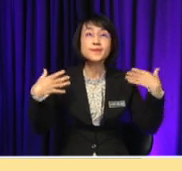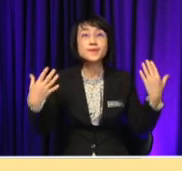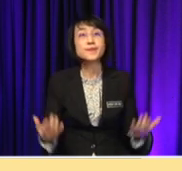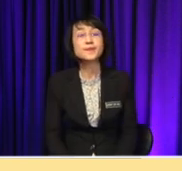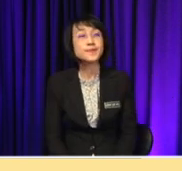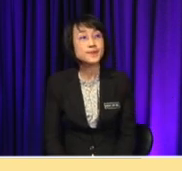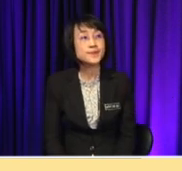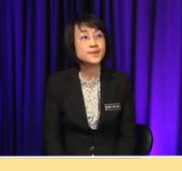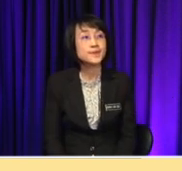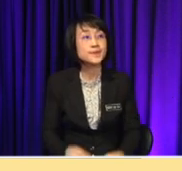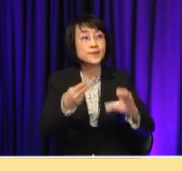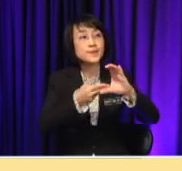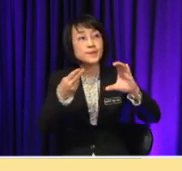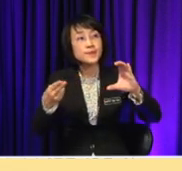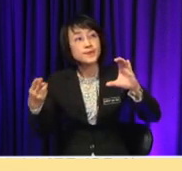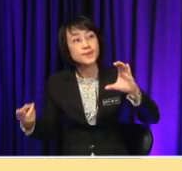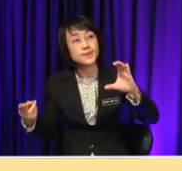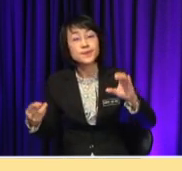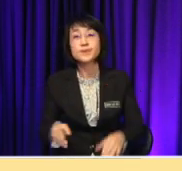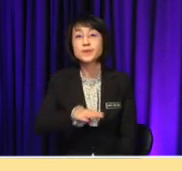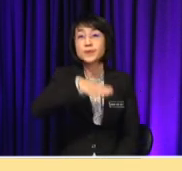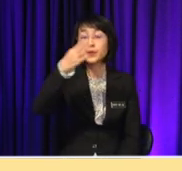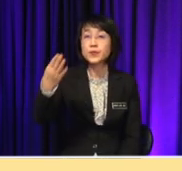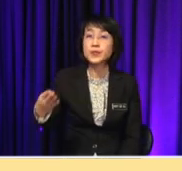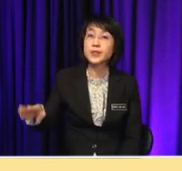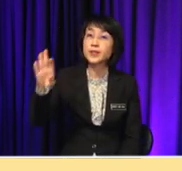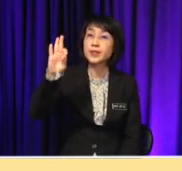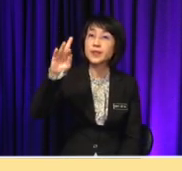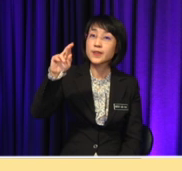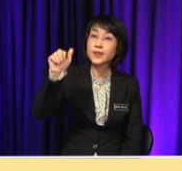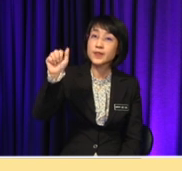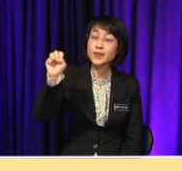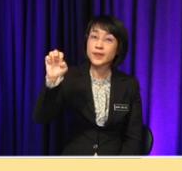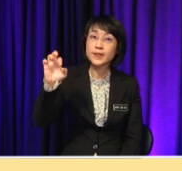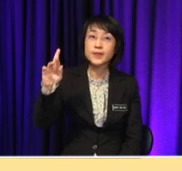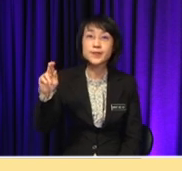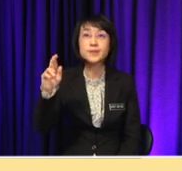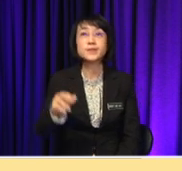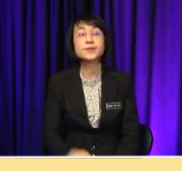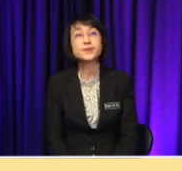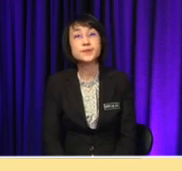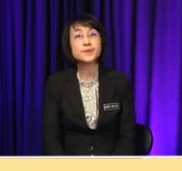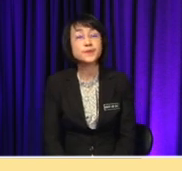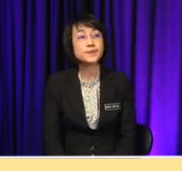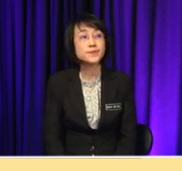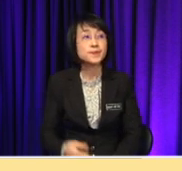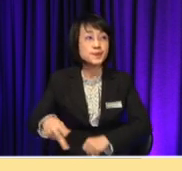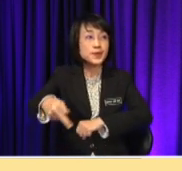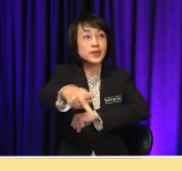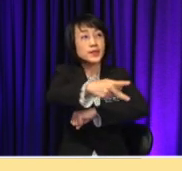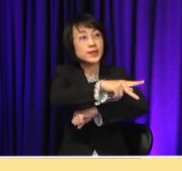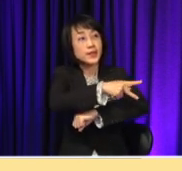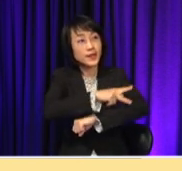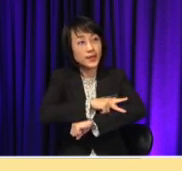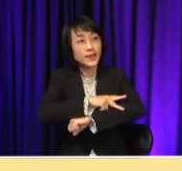Oke dan Gunung Kinabalu di Sabah Oke pantai dan pulau juga menarik perhatian seperti pantai damai Serawak